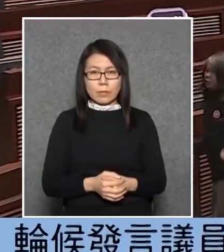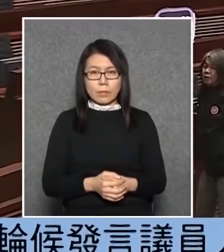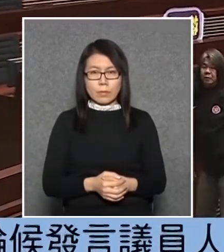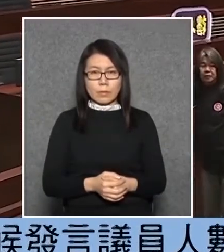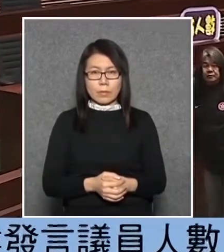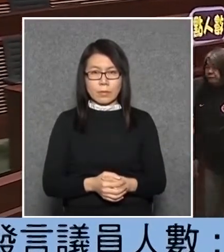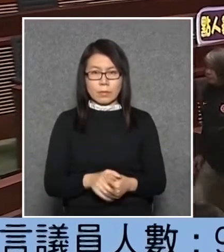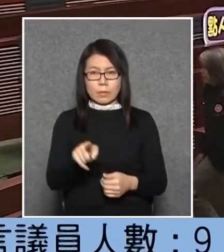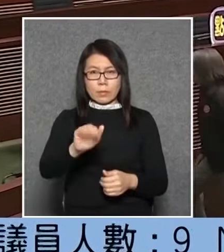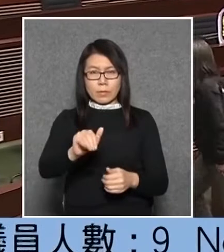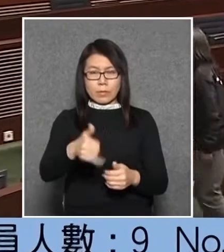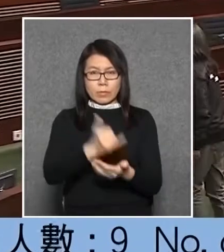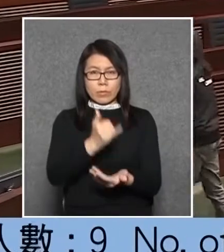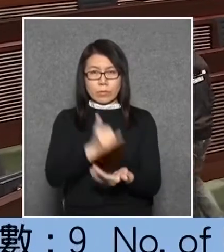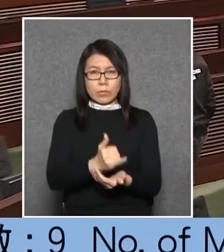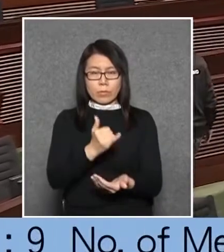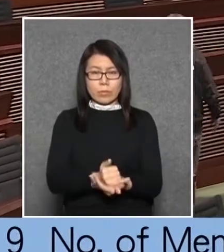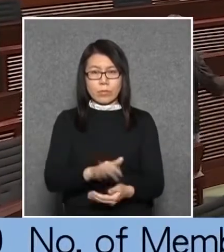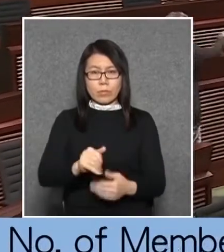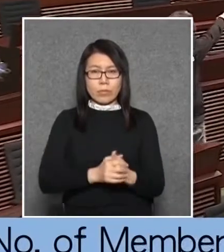你可唔可以坐翻喺度？